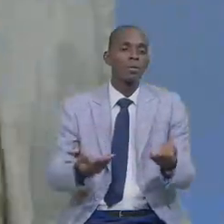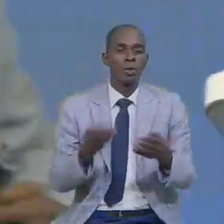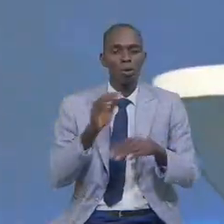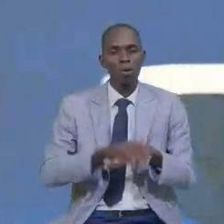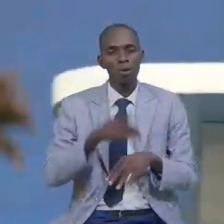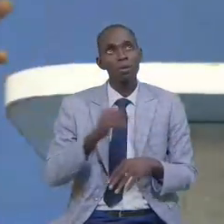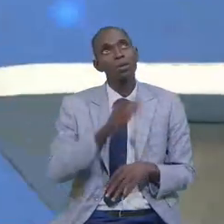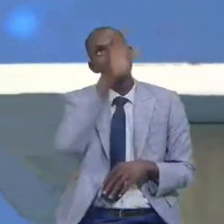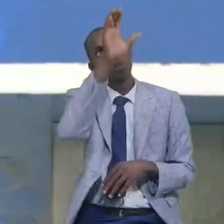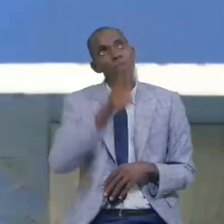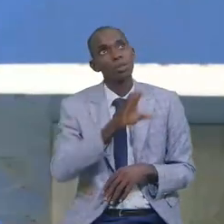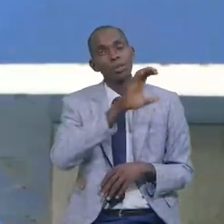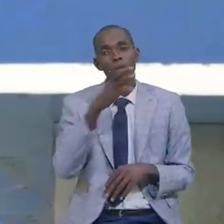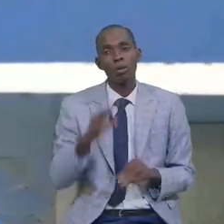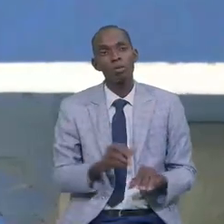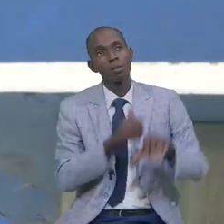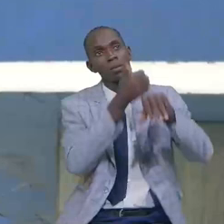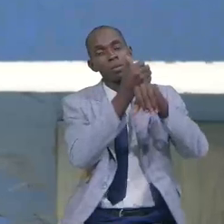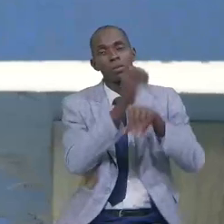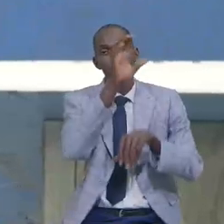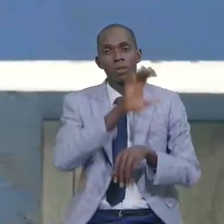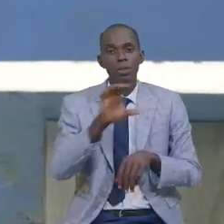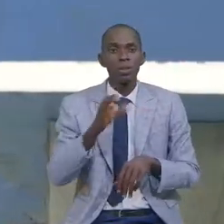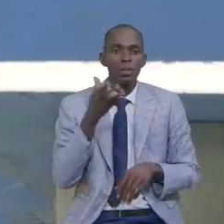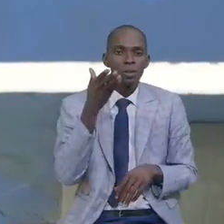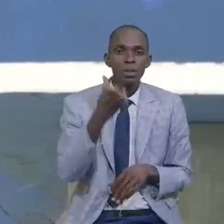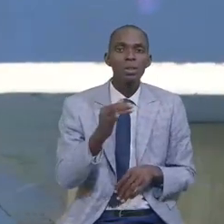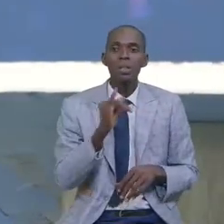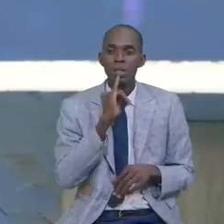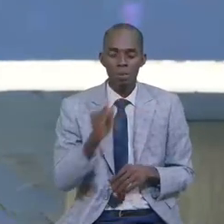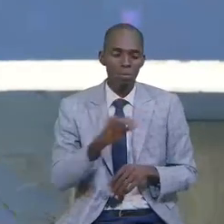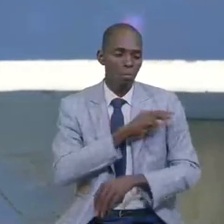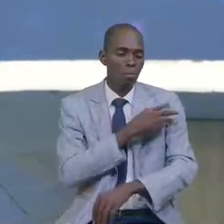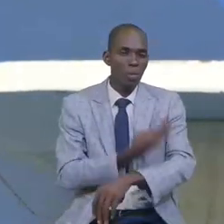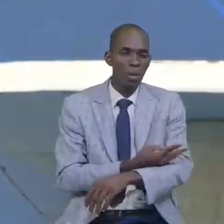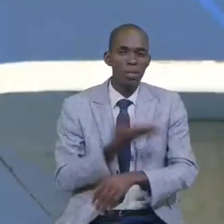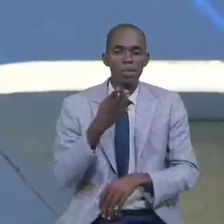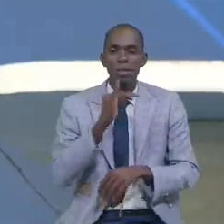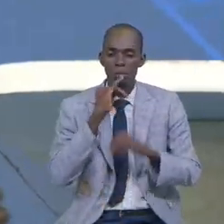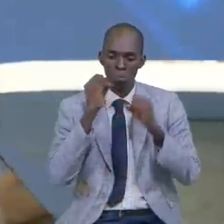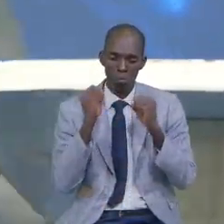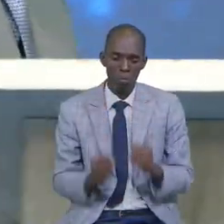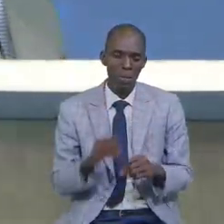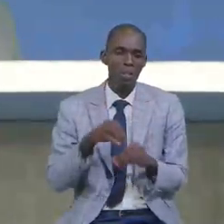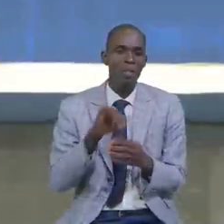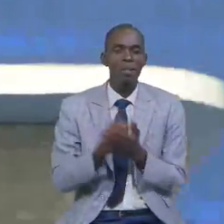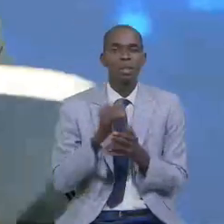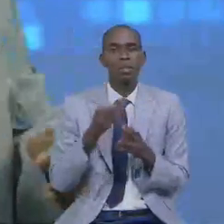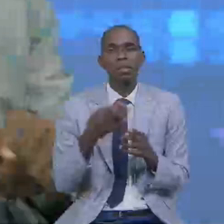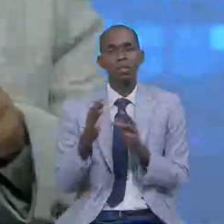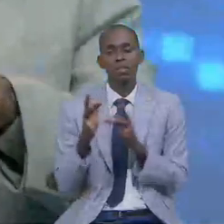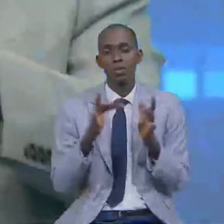du calvaire, il y a la force, il y a la puissance dans ce nom de Jésus.